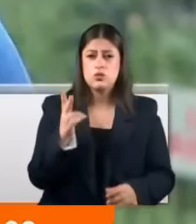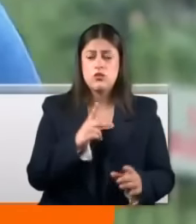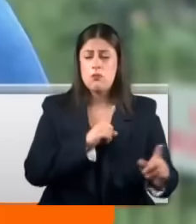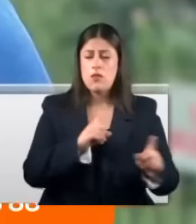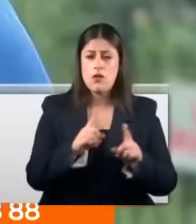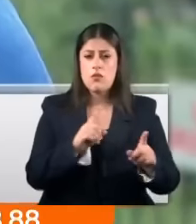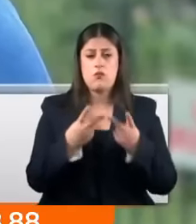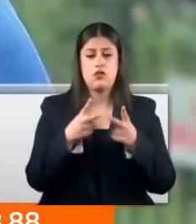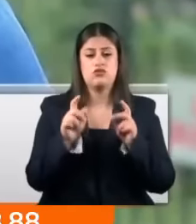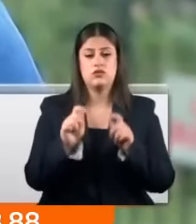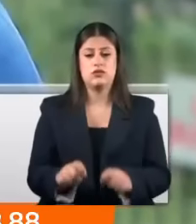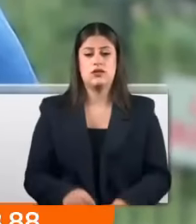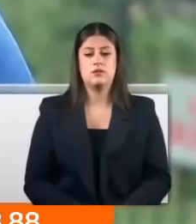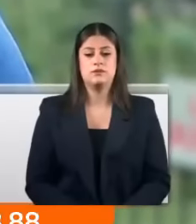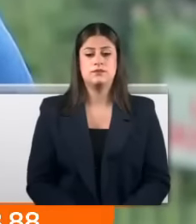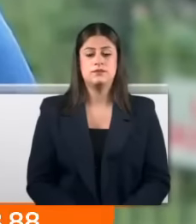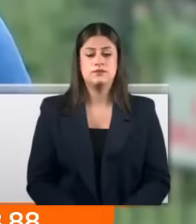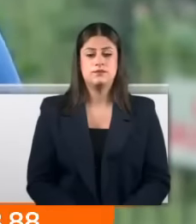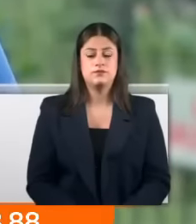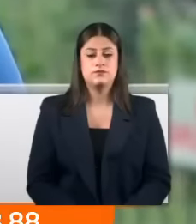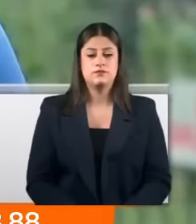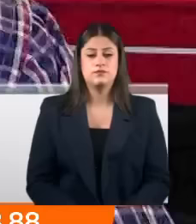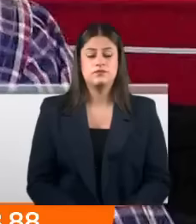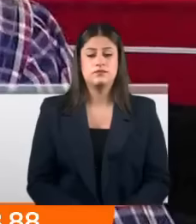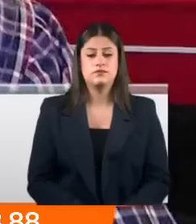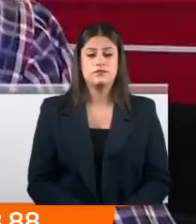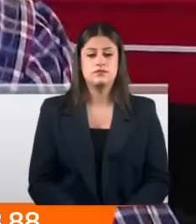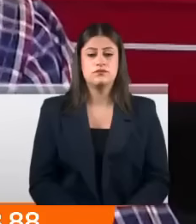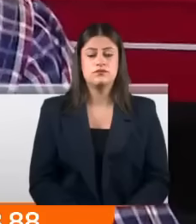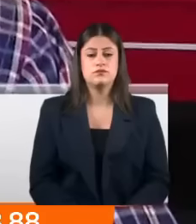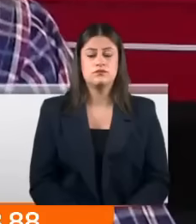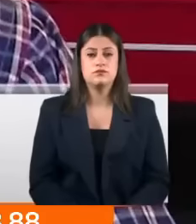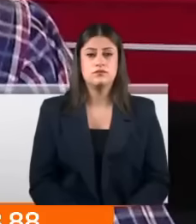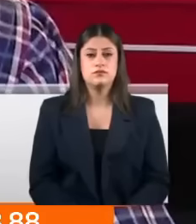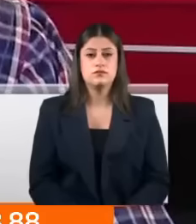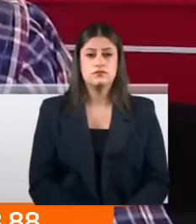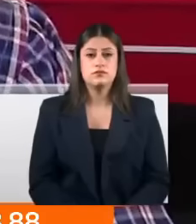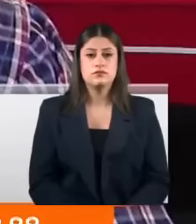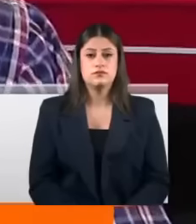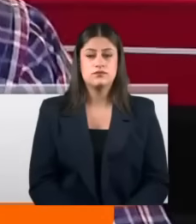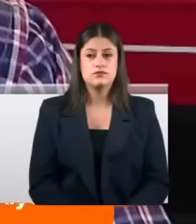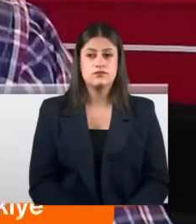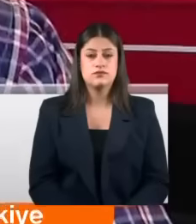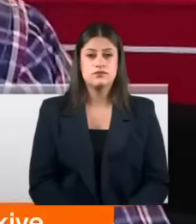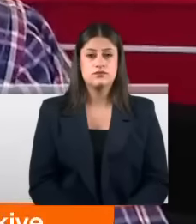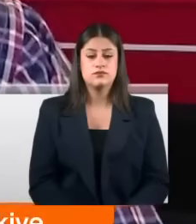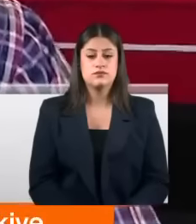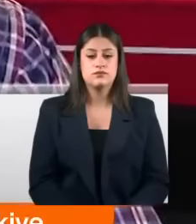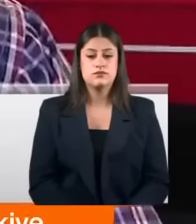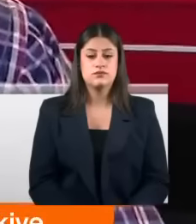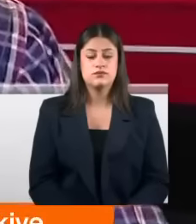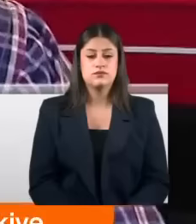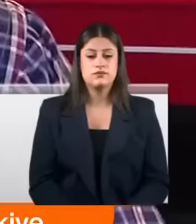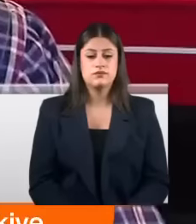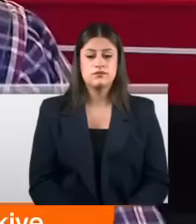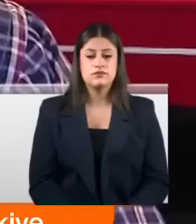aradı. Sana dedi para gönderdim, benim makinamı niye göndermedin? Ne makinesi kardeşim dedim. Ben 5 tane dosyadan yargılanıyorum şu anda. 4 tane